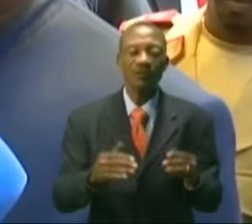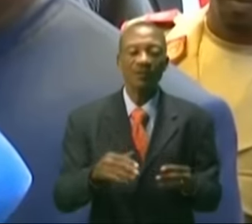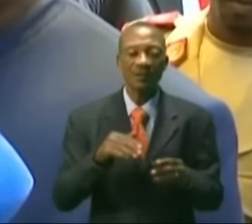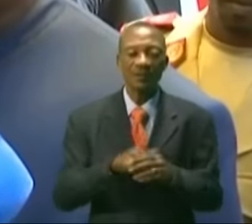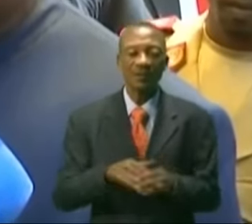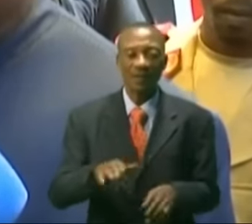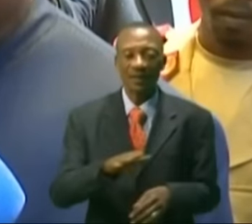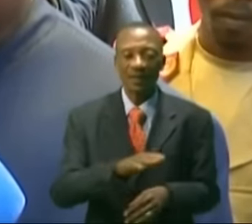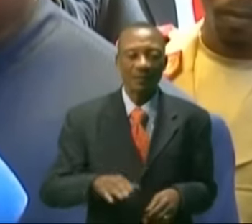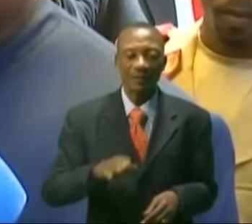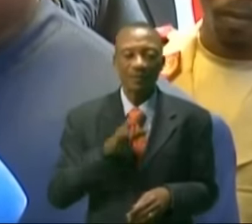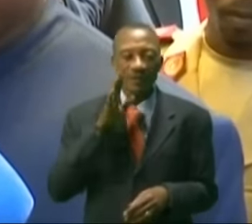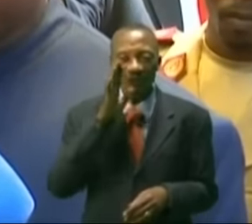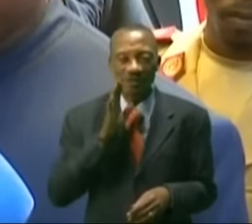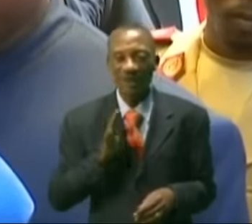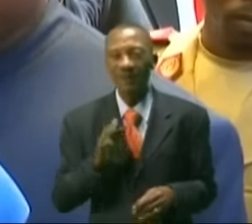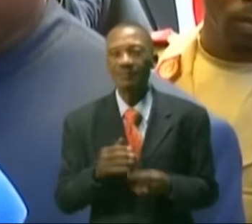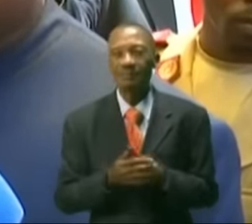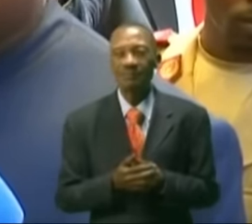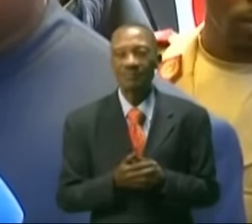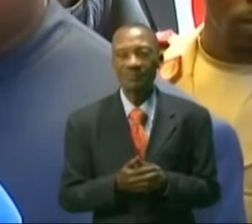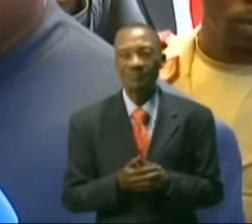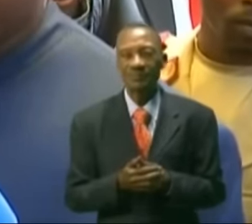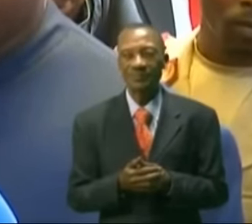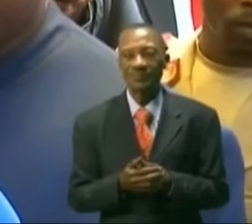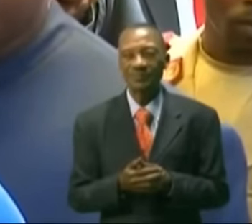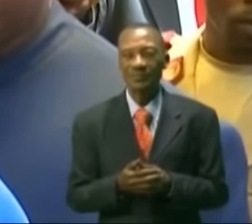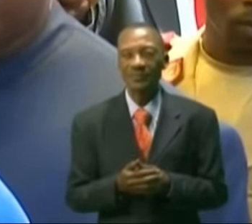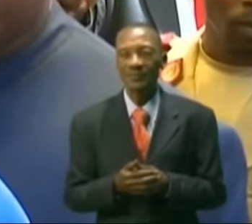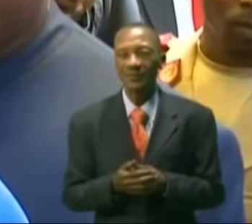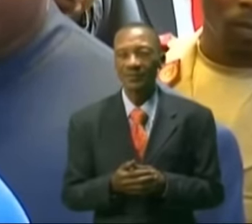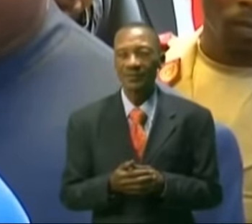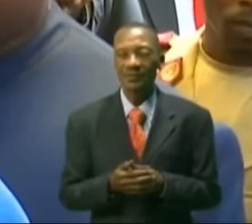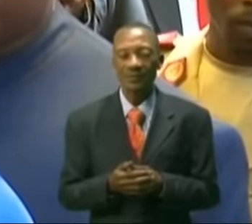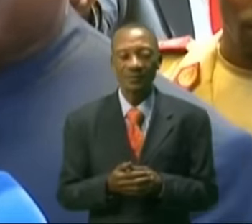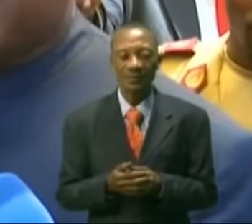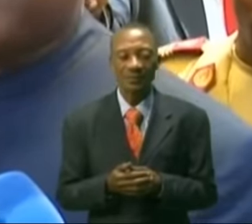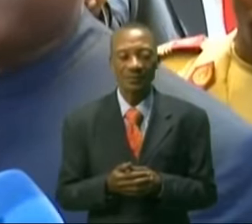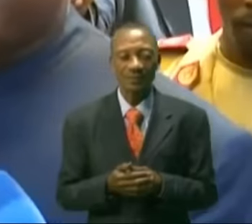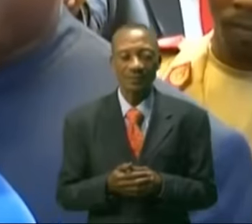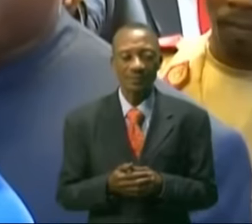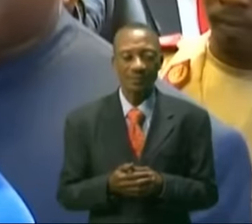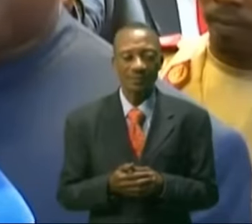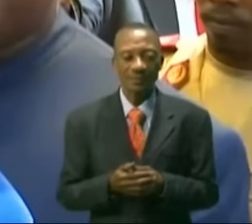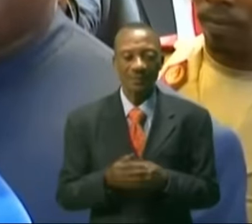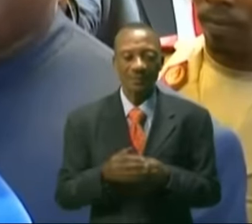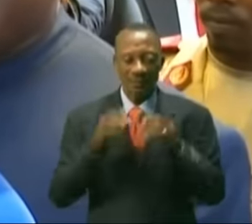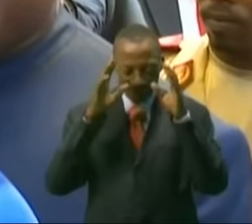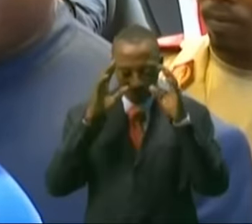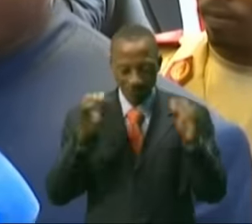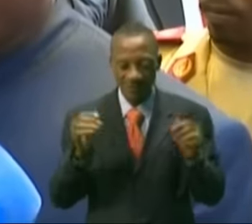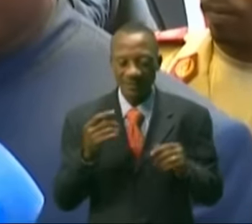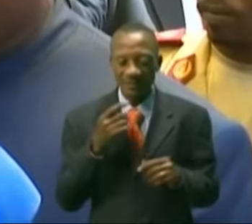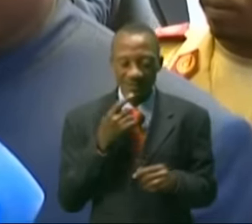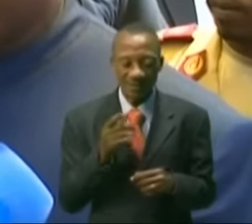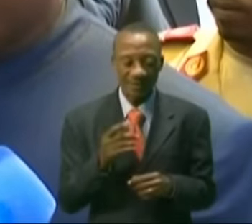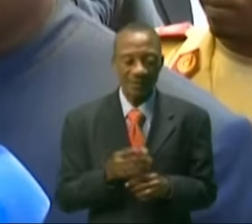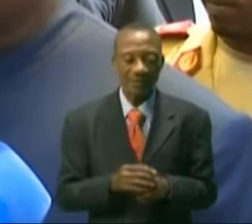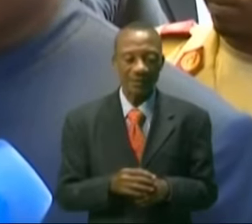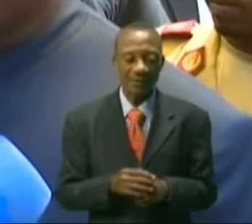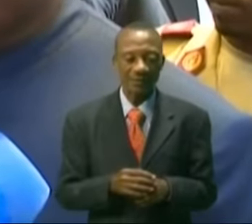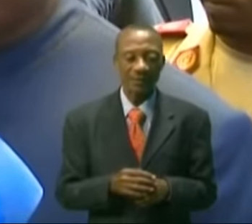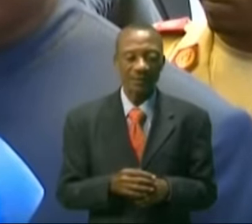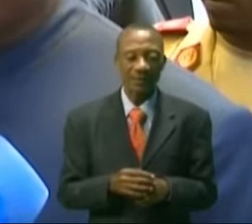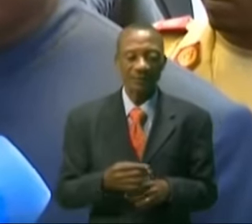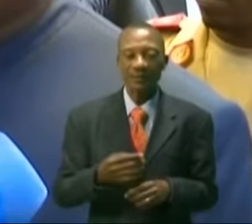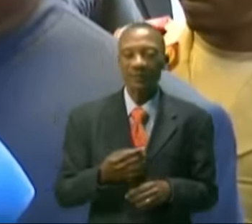avoir permis une telle circonstance. C'est un grand honneur. De leur vivant, on n'a jamais honoré